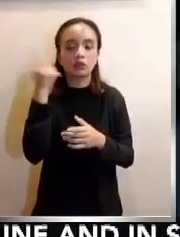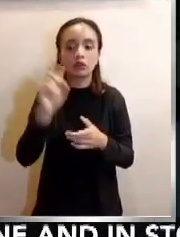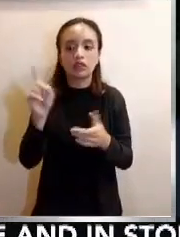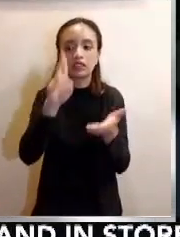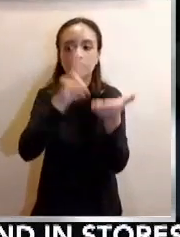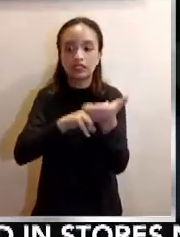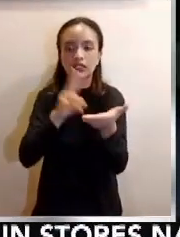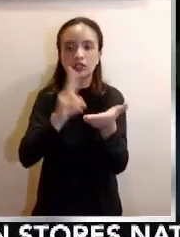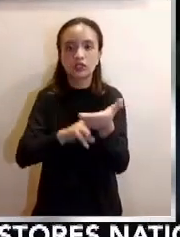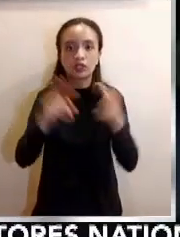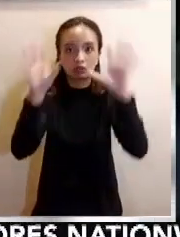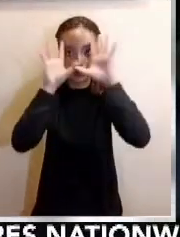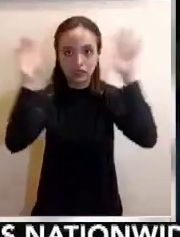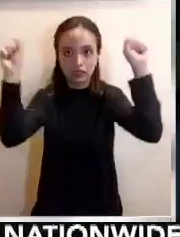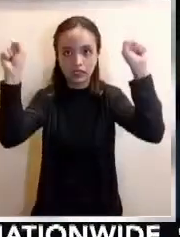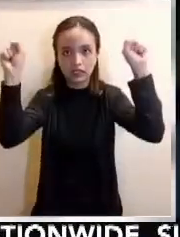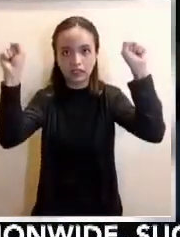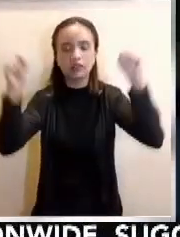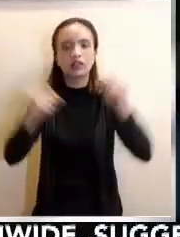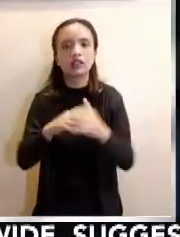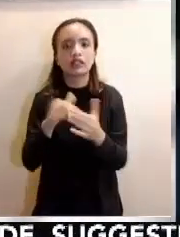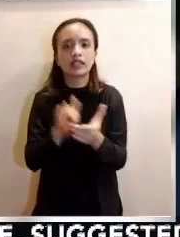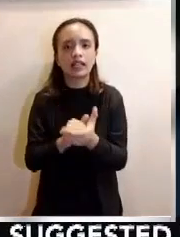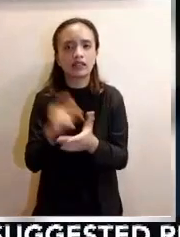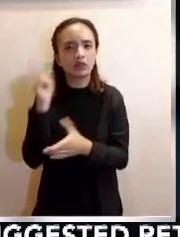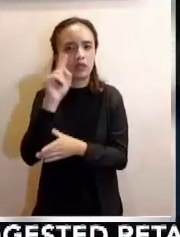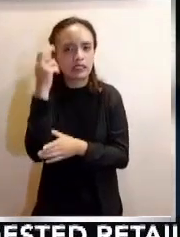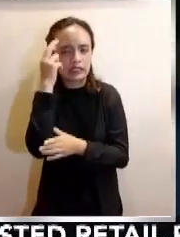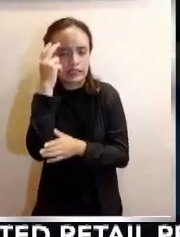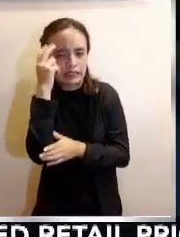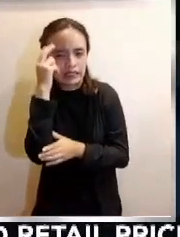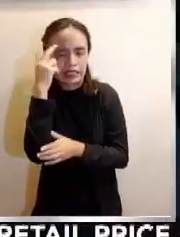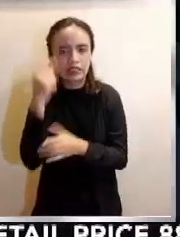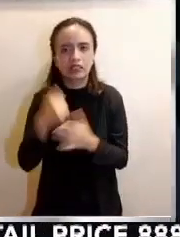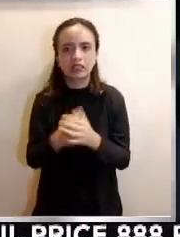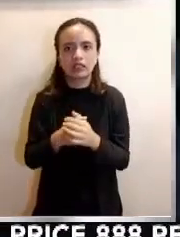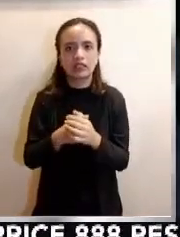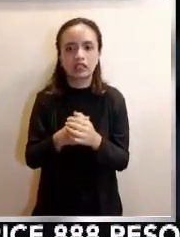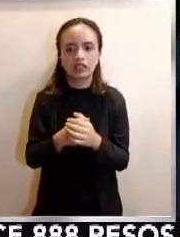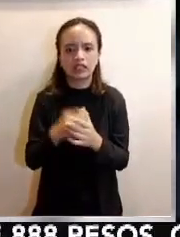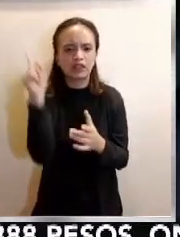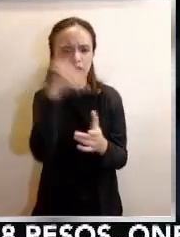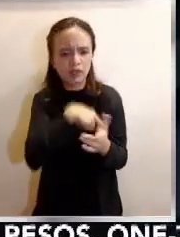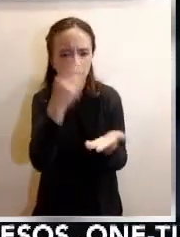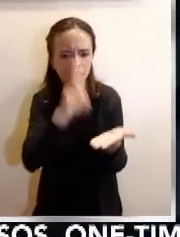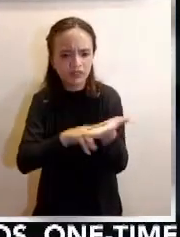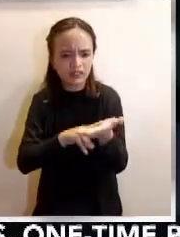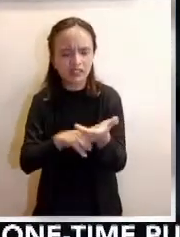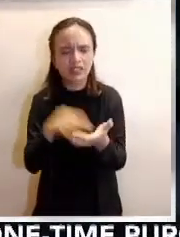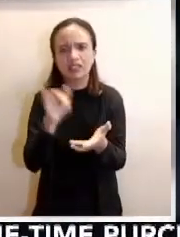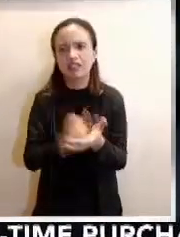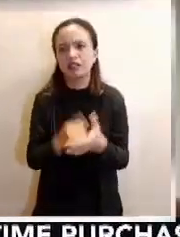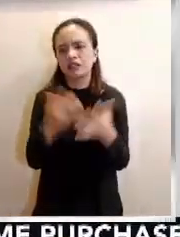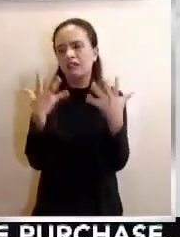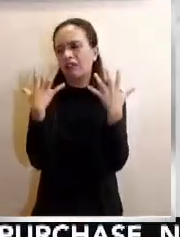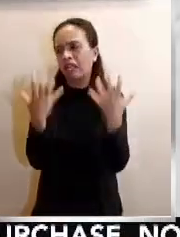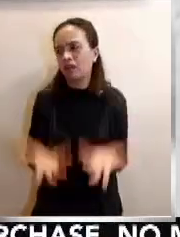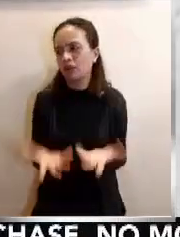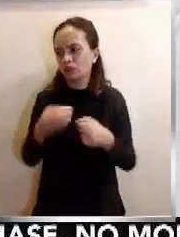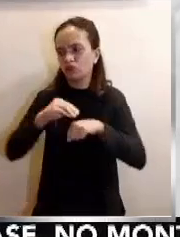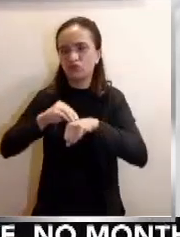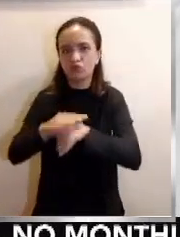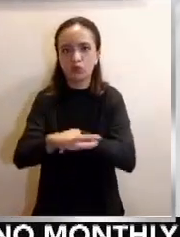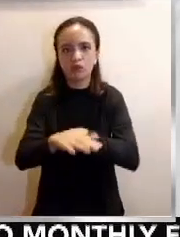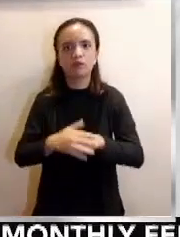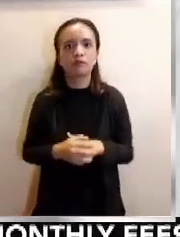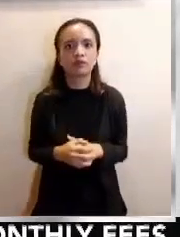ang pinaghihinalaan nating na-forge. So medyo mabigat po yung implications niyan. Sa gitna